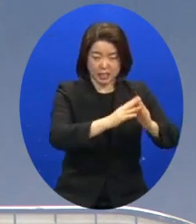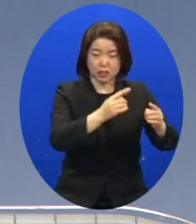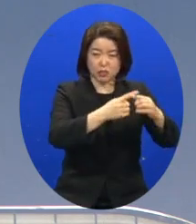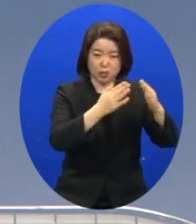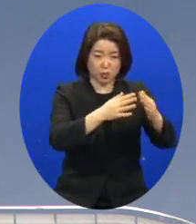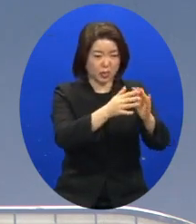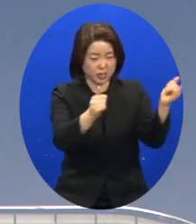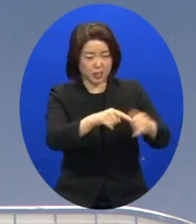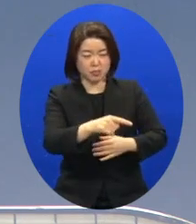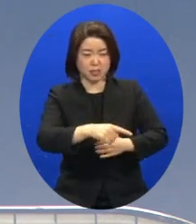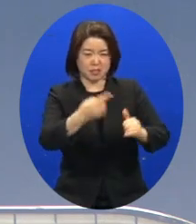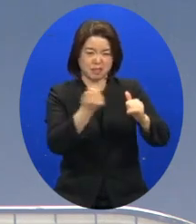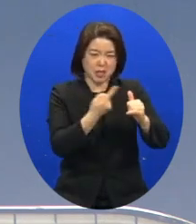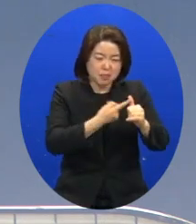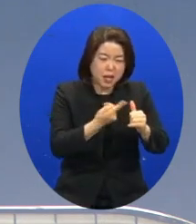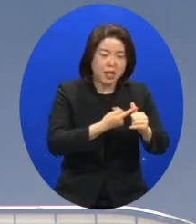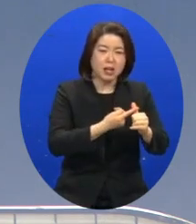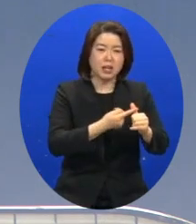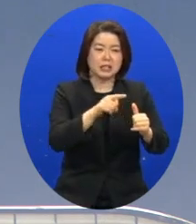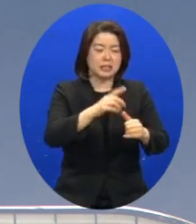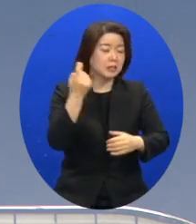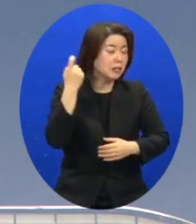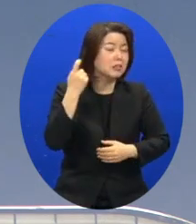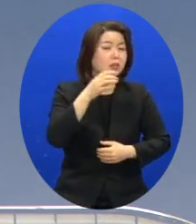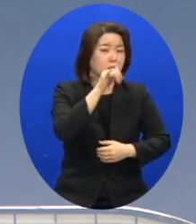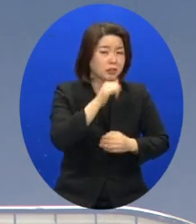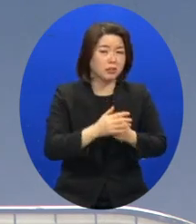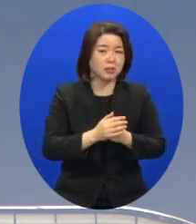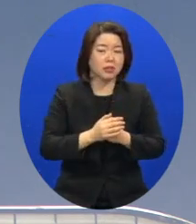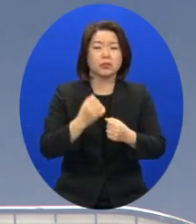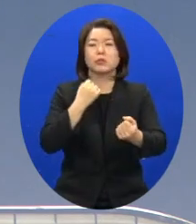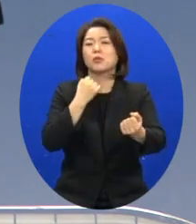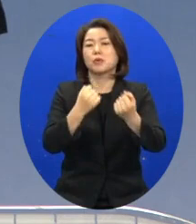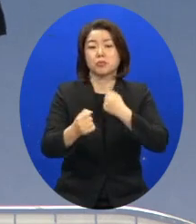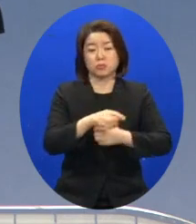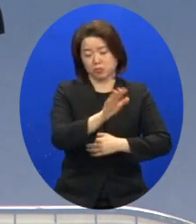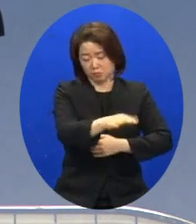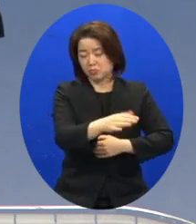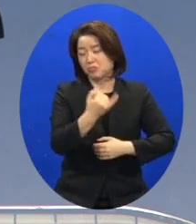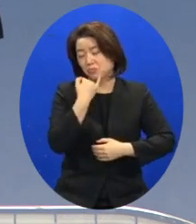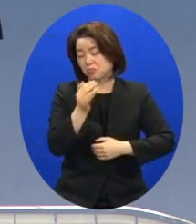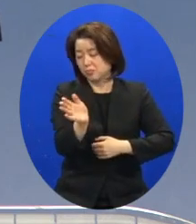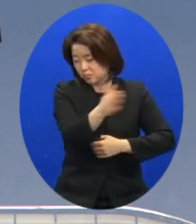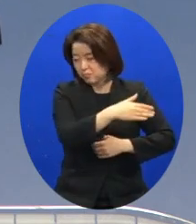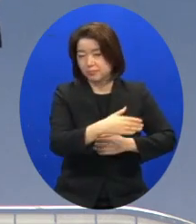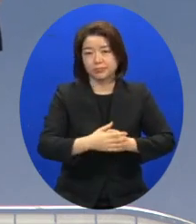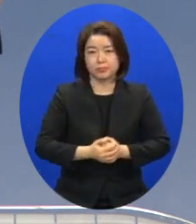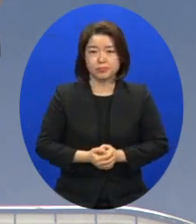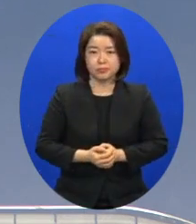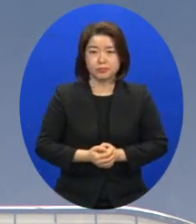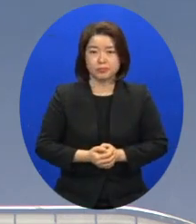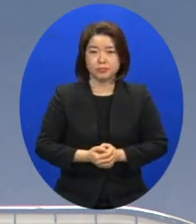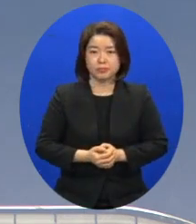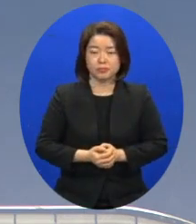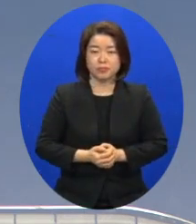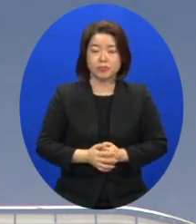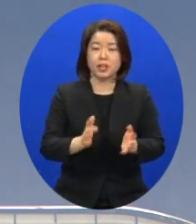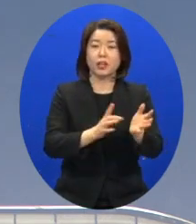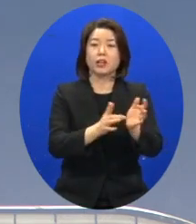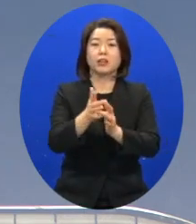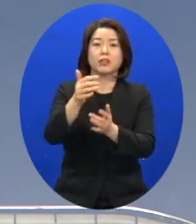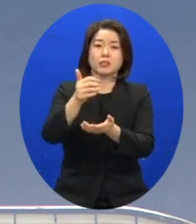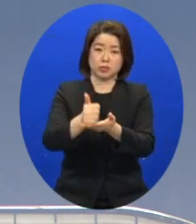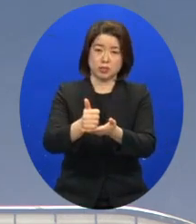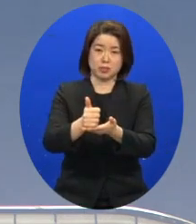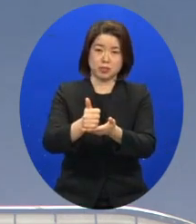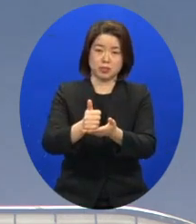요구를 하고 그런 소리를 들어요 그런데 또 사도 바울은 괜찮다 그랬어요 예수님께서